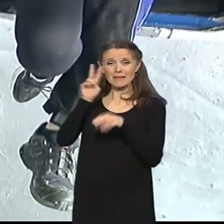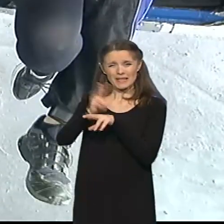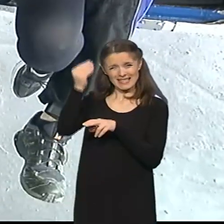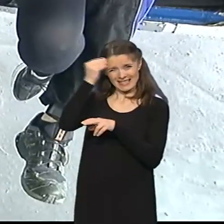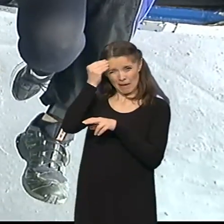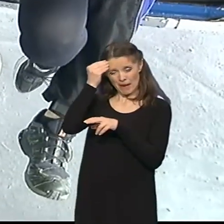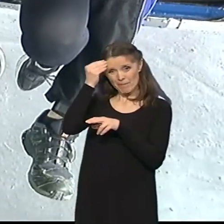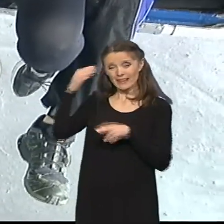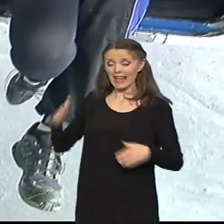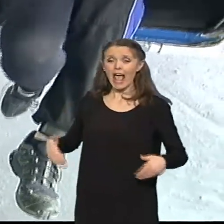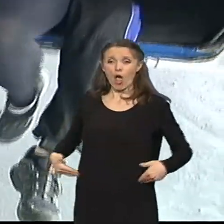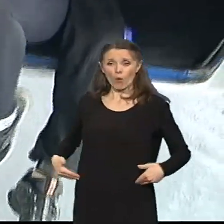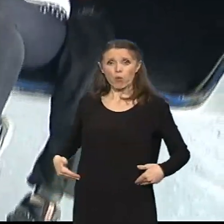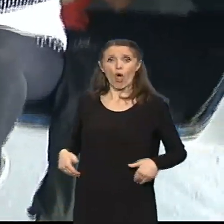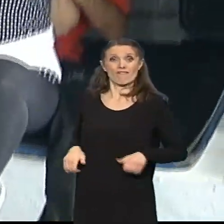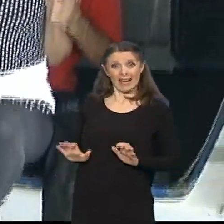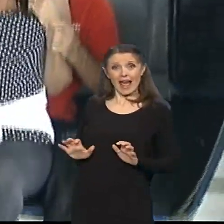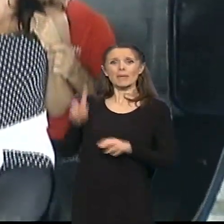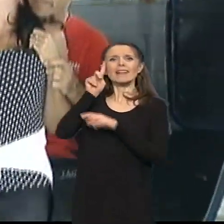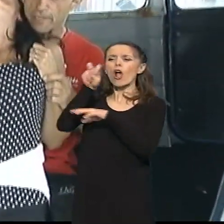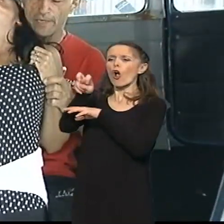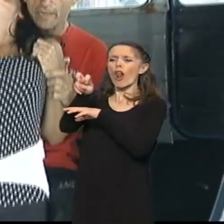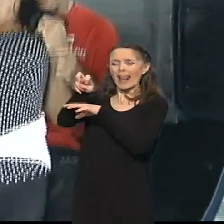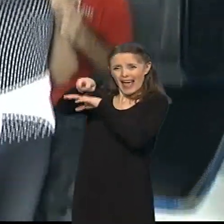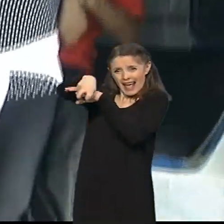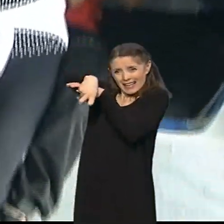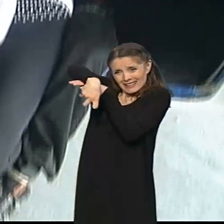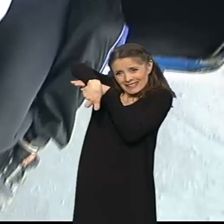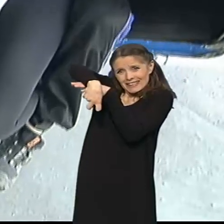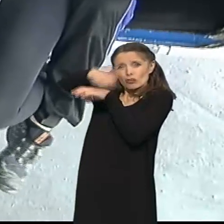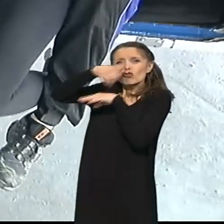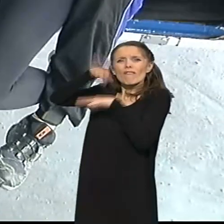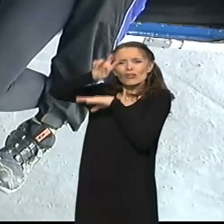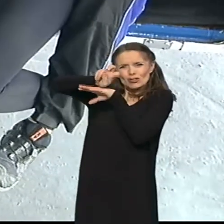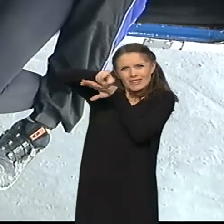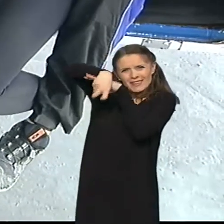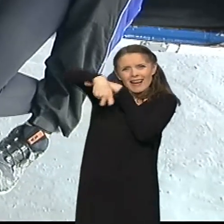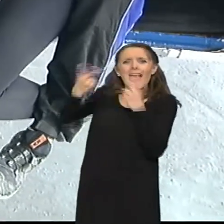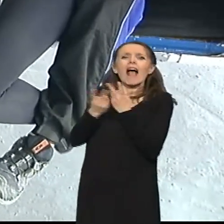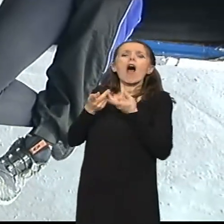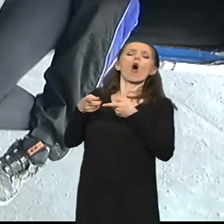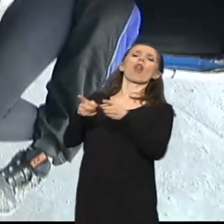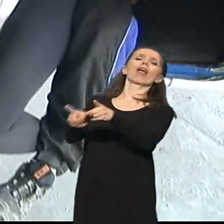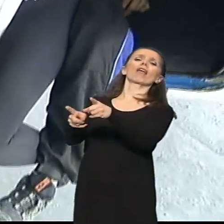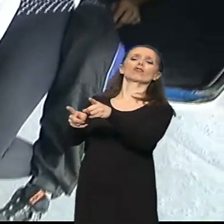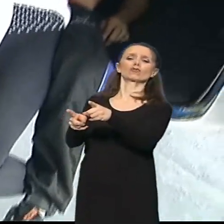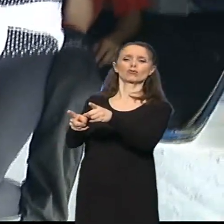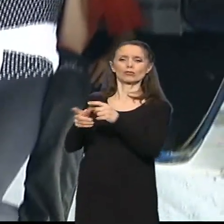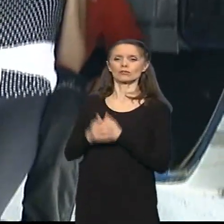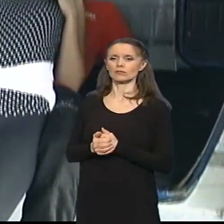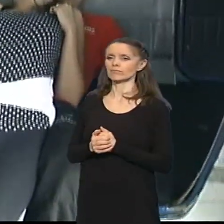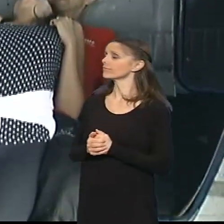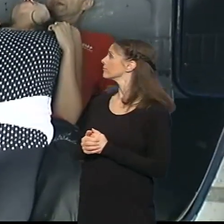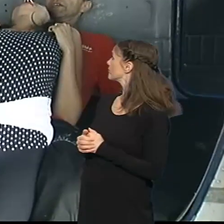Kolena što više pozadi? Kolena pozadi. Ne, ne, to je napad. Ovako. Sto više. Eto, kao da ovako legneš. Kao da legneš tako.